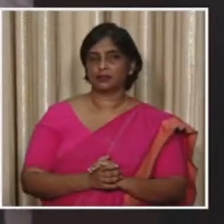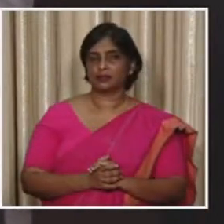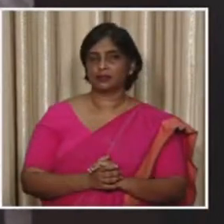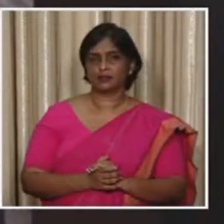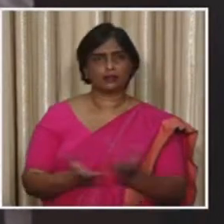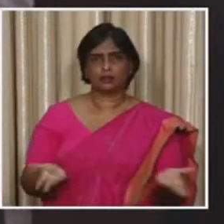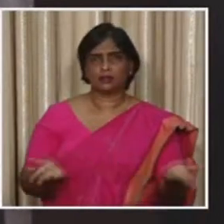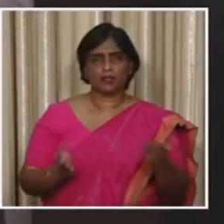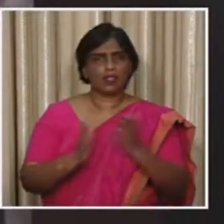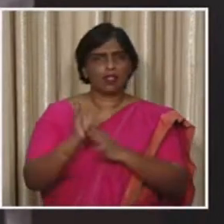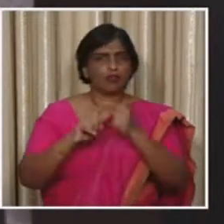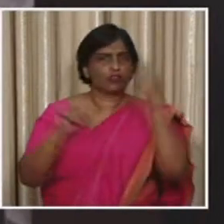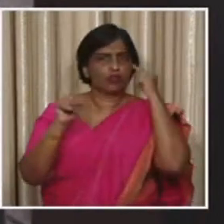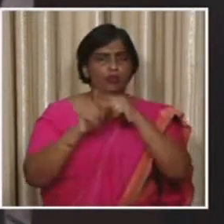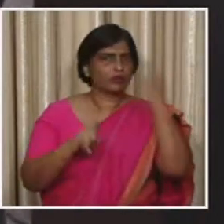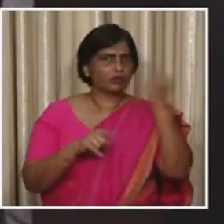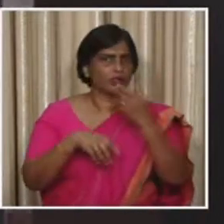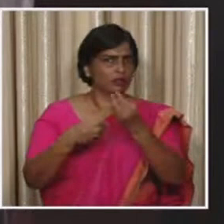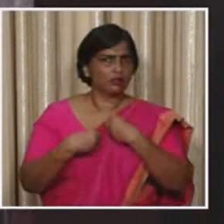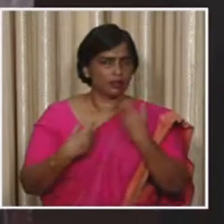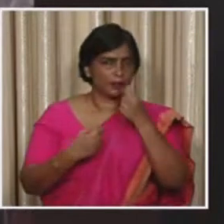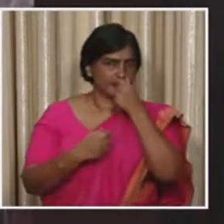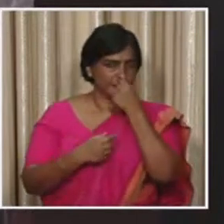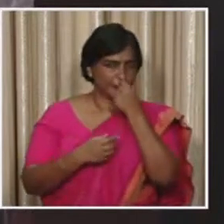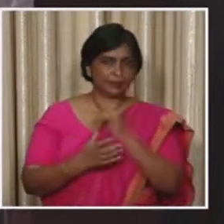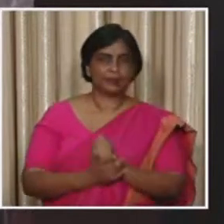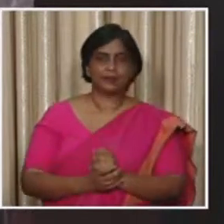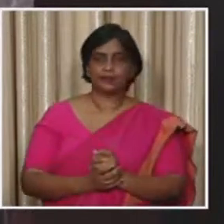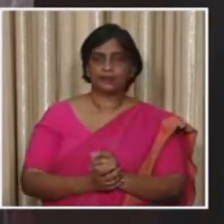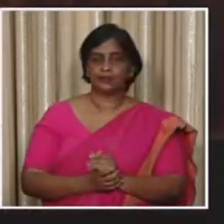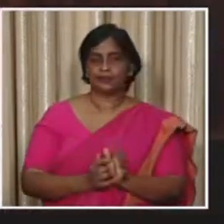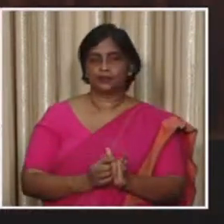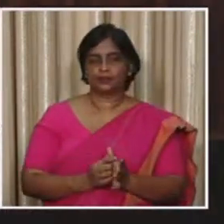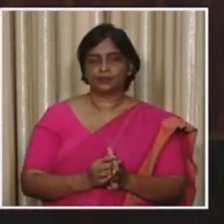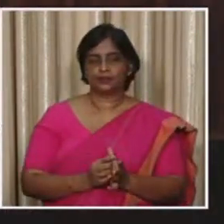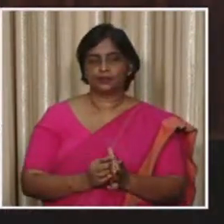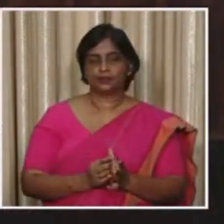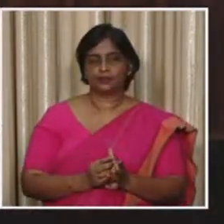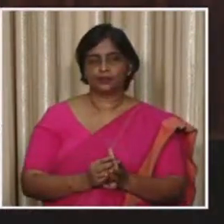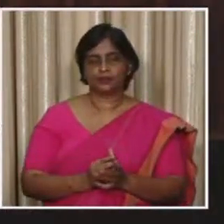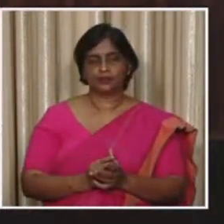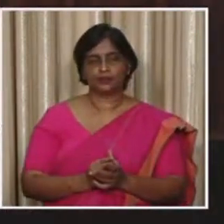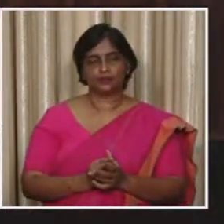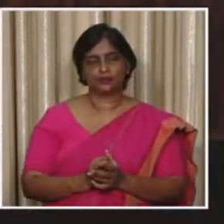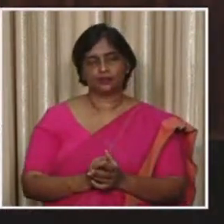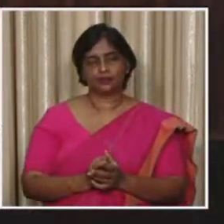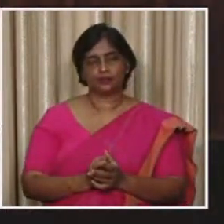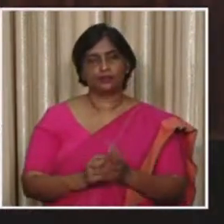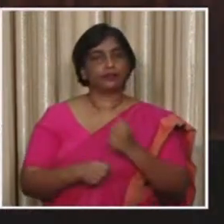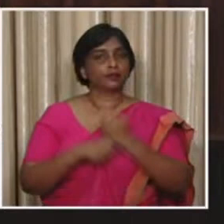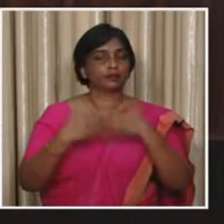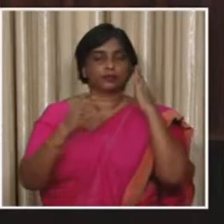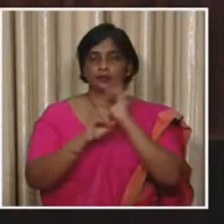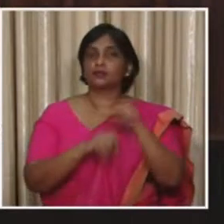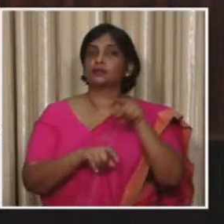මට සම්බන්ධ නැමැතිතුමා ගැන කතා කරන්න නැහැ. ඒක දැන් වෙලාව නෙමෙයි. ඔබතුමා යෝජනා ඉදිරිපත් කරන්න. ගැසපත්‍රයේ උපලේඛනයේ පළකරමි